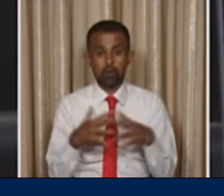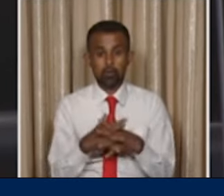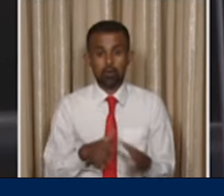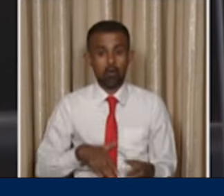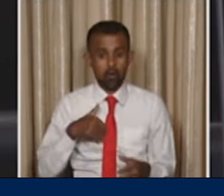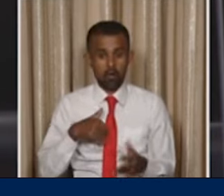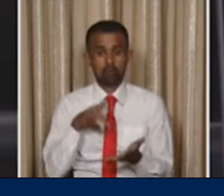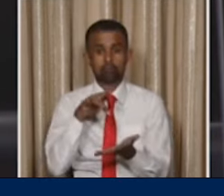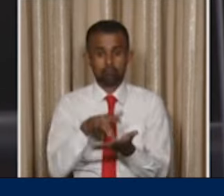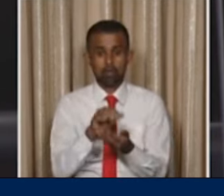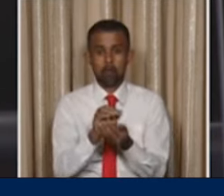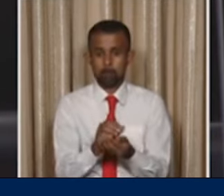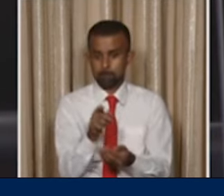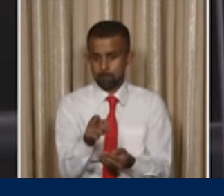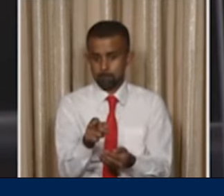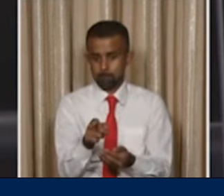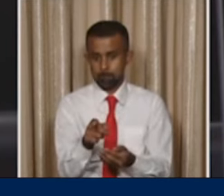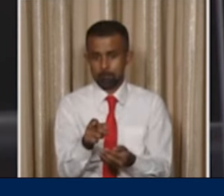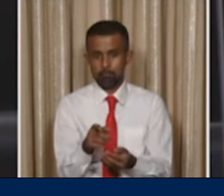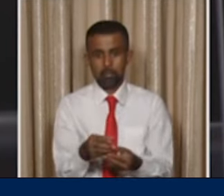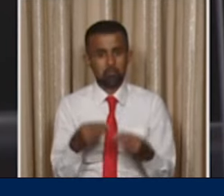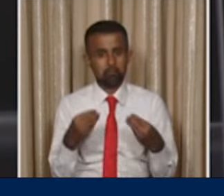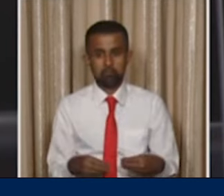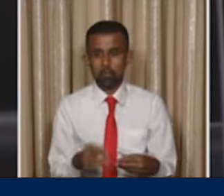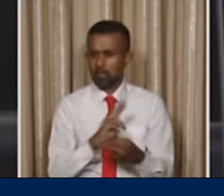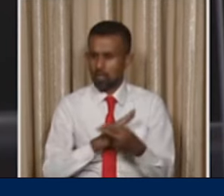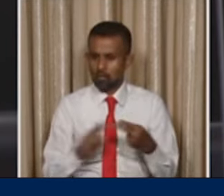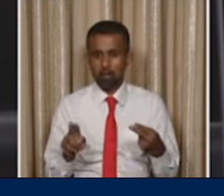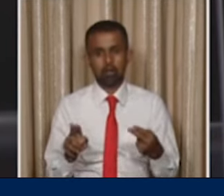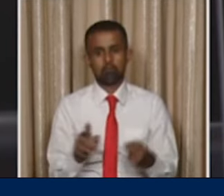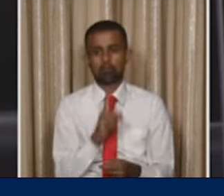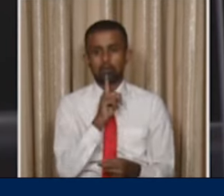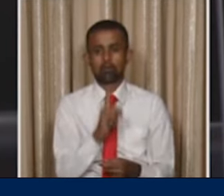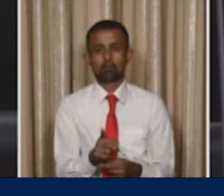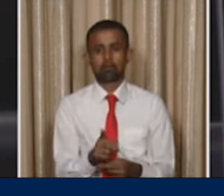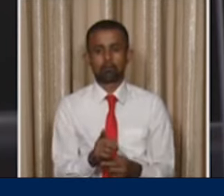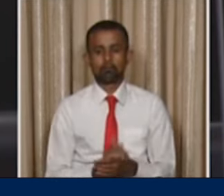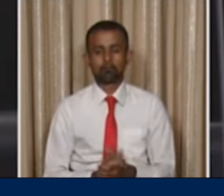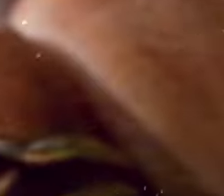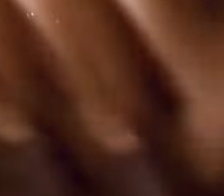ක්‍රියාදාමයෙන් සම්බන්ධයෙන්. ඒ නිසා මේකෙන් විශාල හානියක් සිදු වෙනවා. මේක නොකරන්නේ කියලා මම ඉතාමත් ගෞරවයෙන්